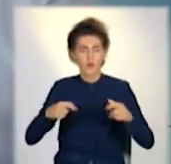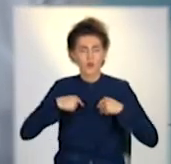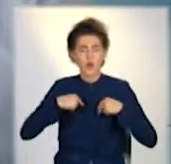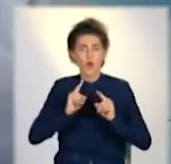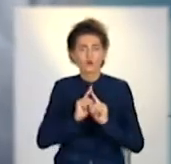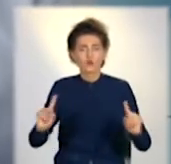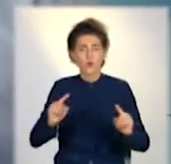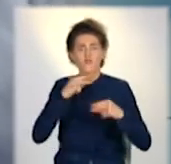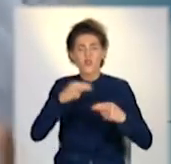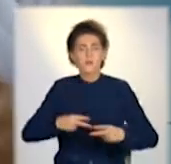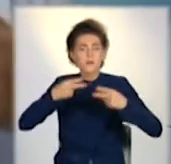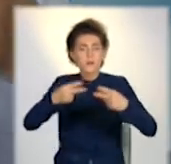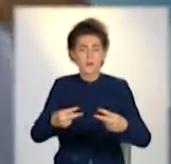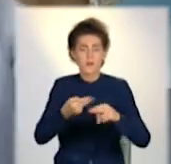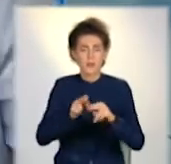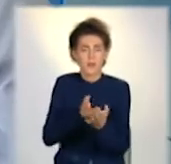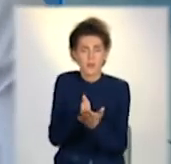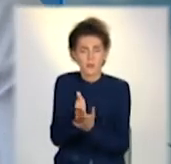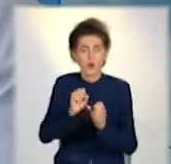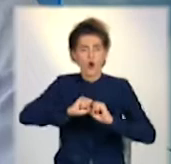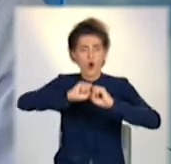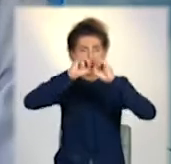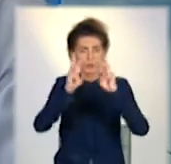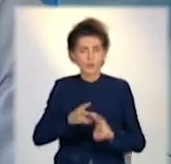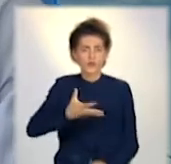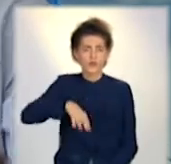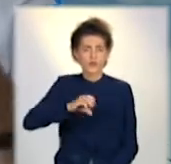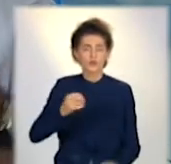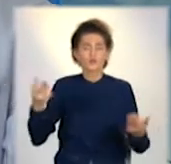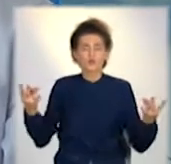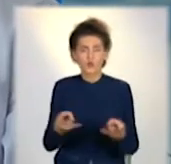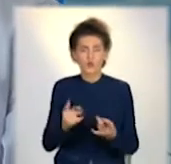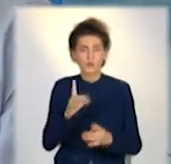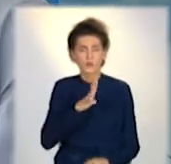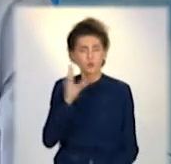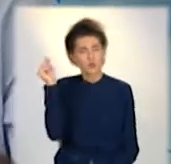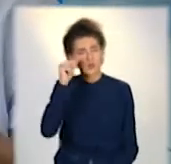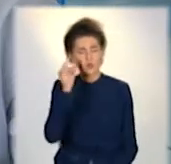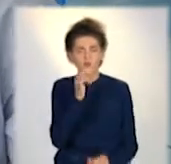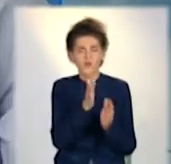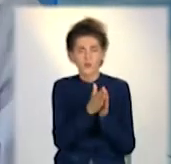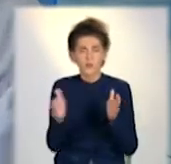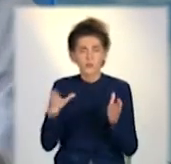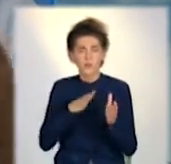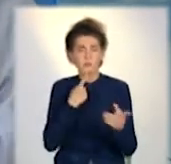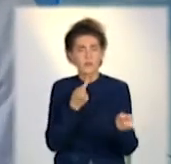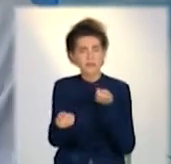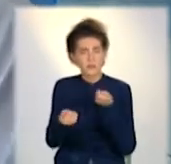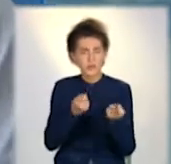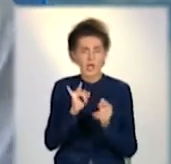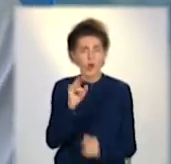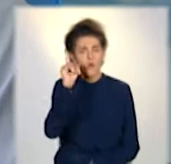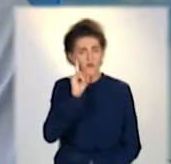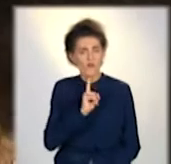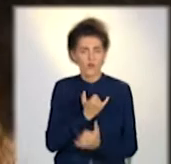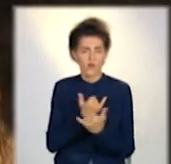особое внимание этому направлению, обеспечили всем необходимым для того, чтобы учебный процесс был и безопасен, и комфортен для